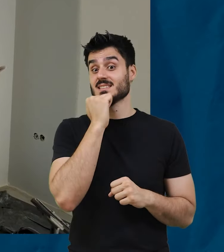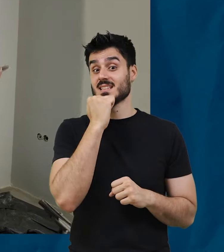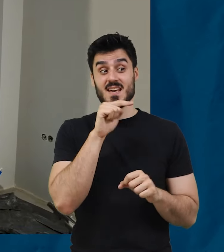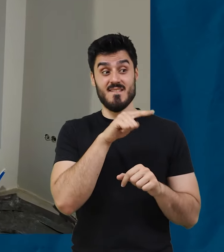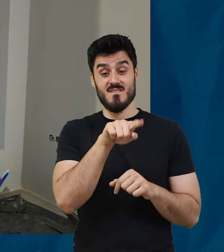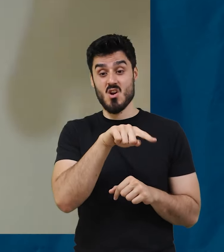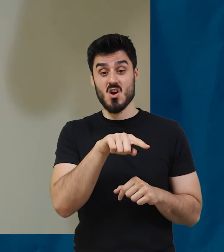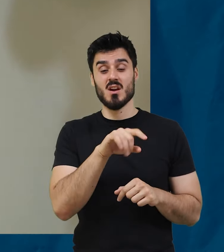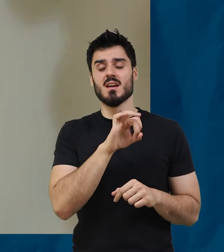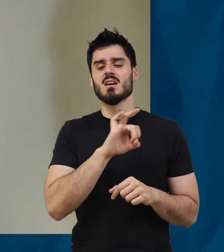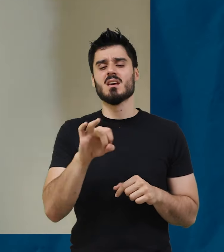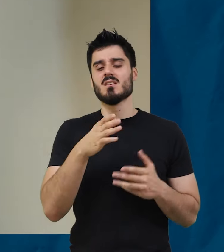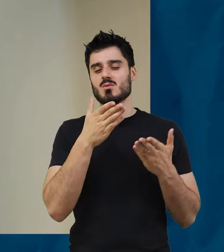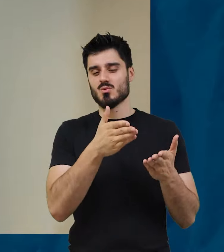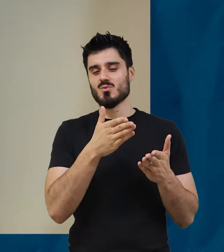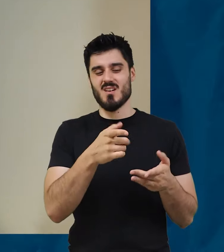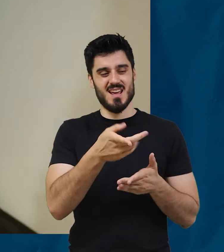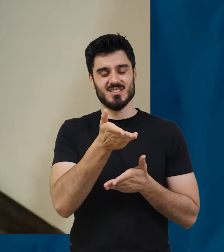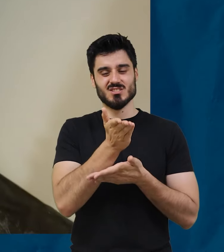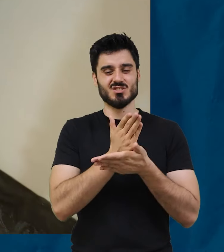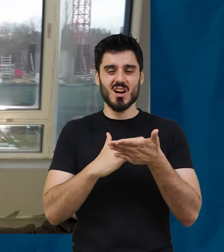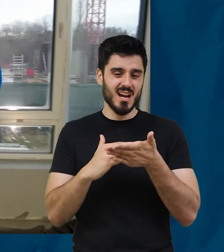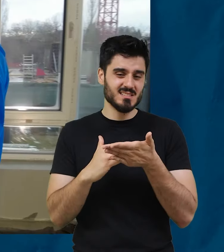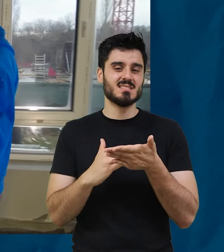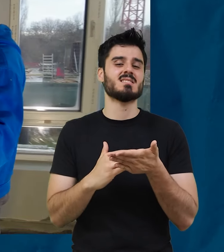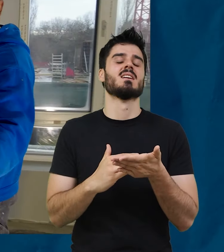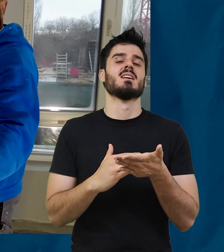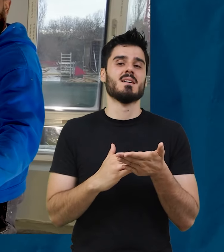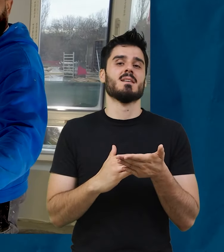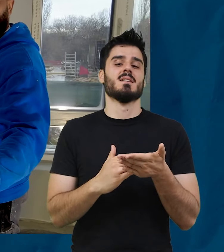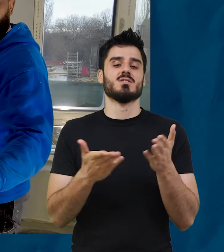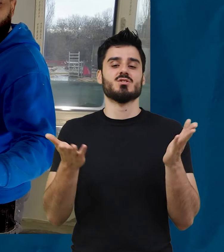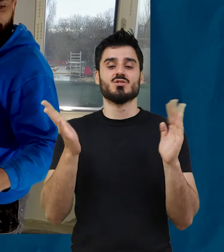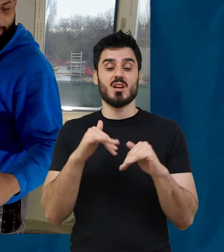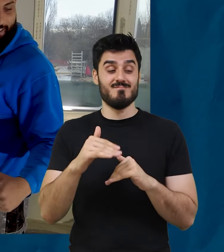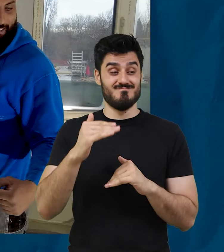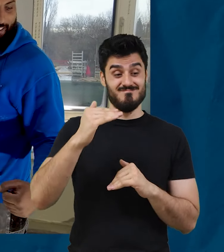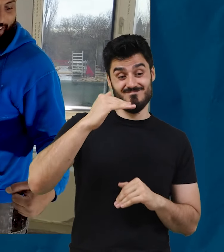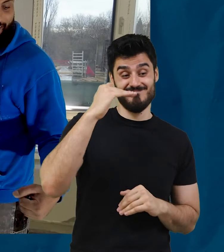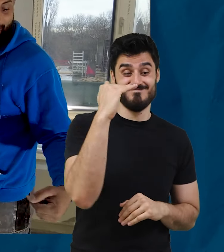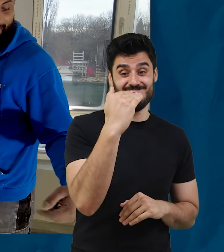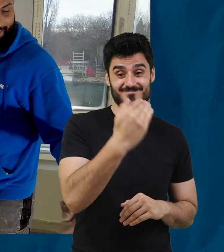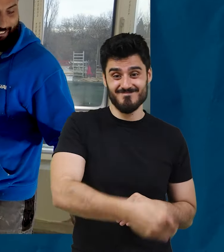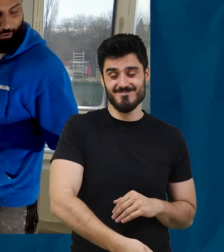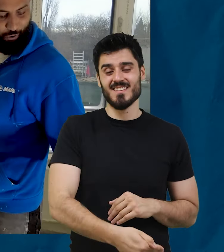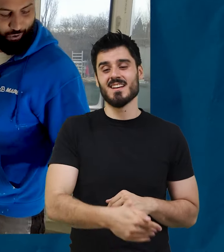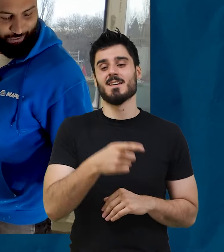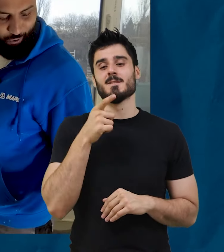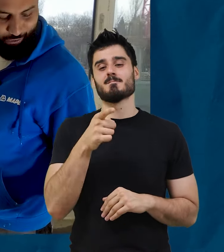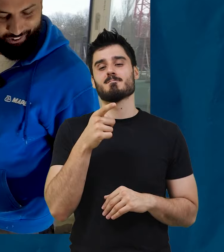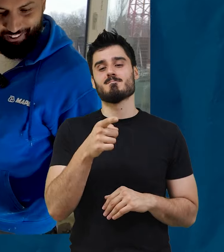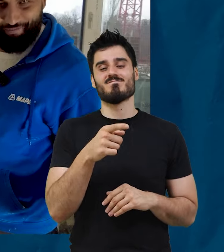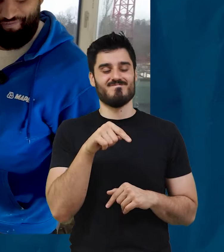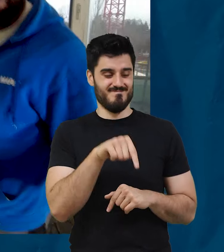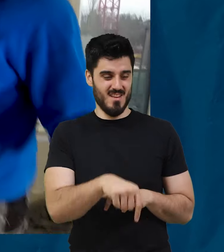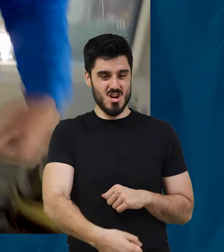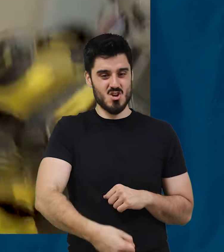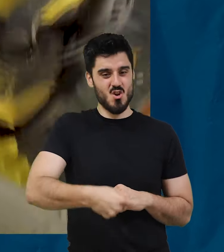гама. Ето в тази част ще отсечем с цвят антрацит, който е в